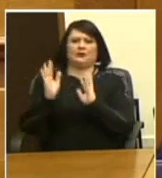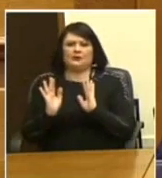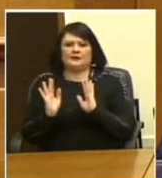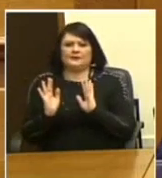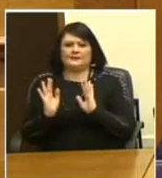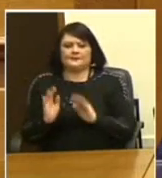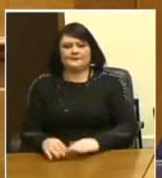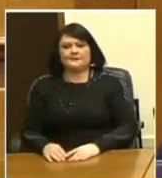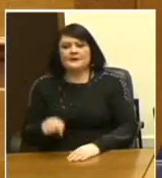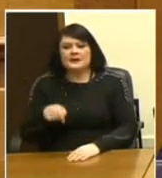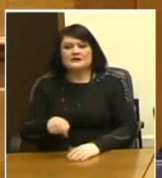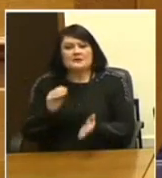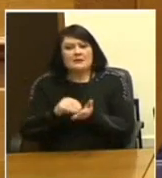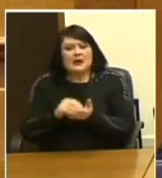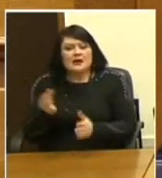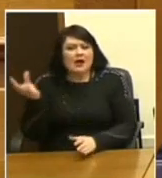Σήμερα σας άκουσα για άλλη μια φορά